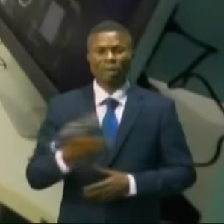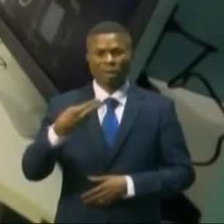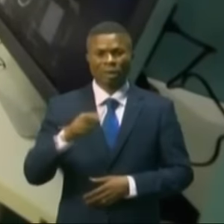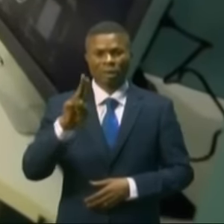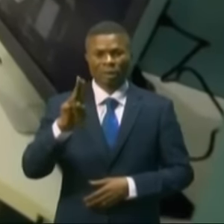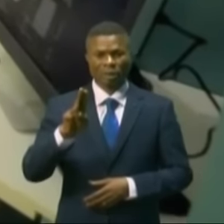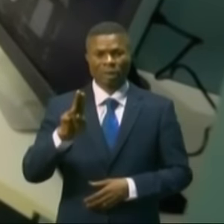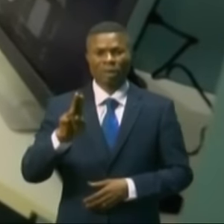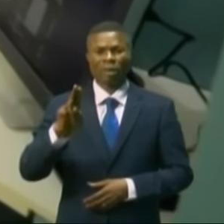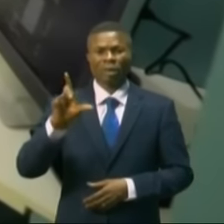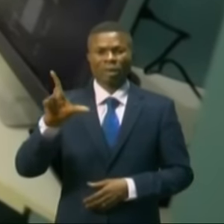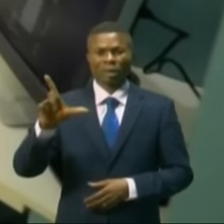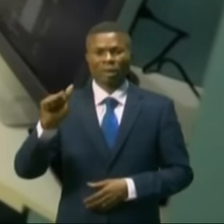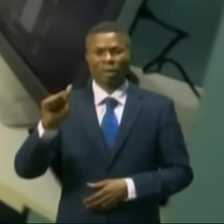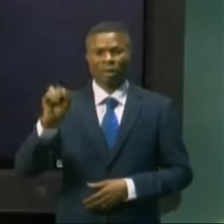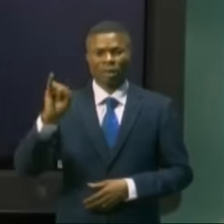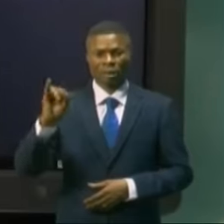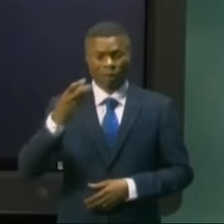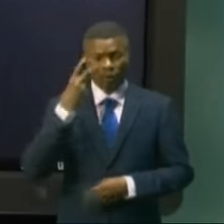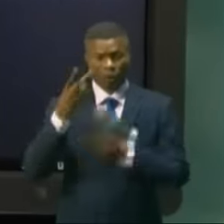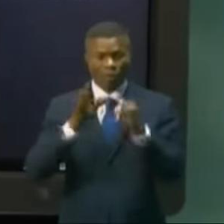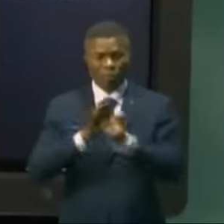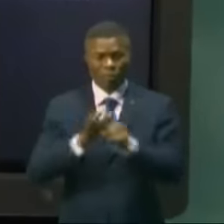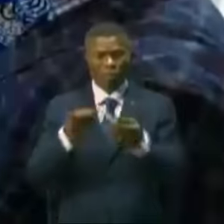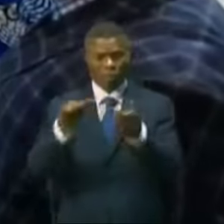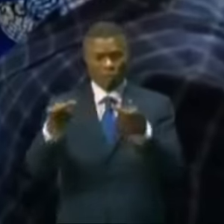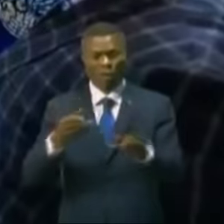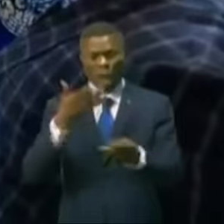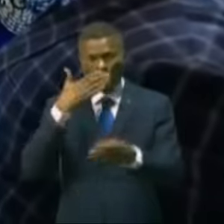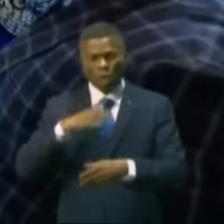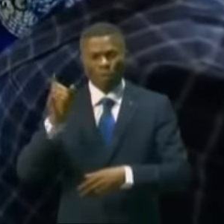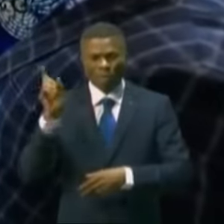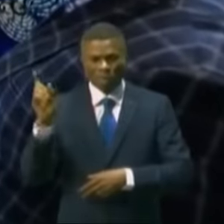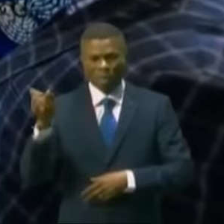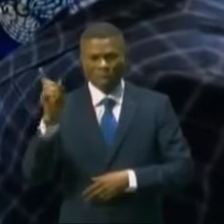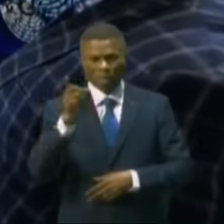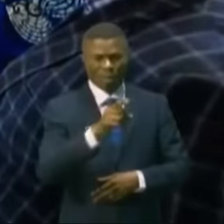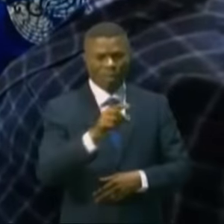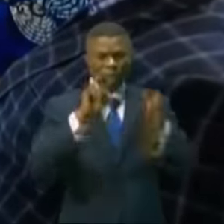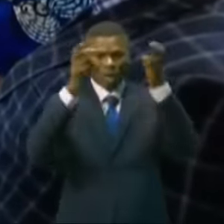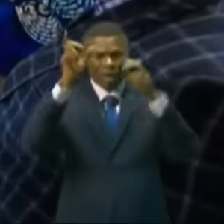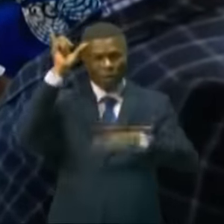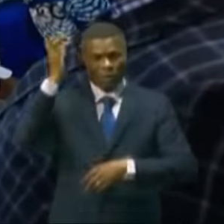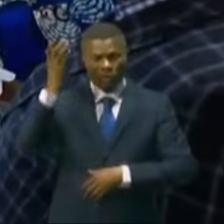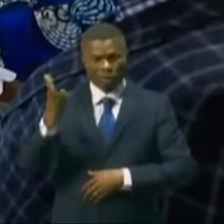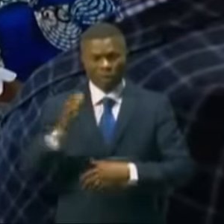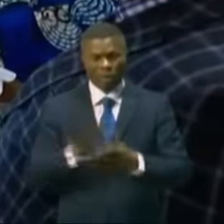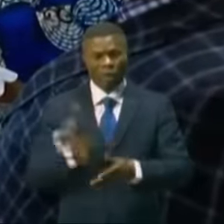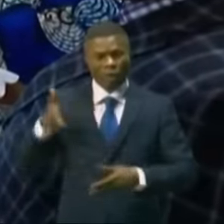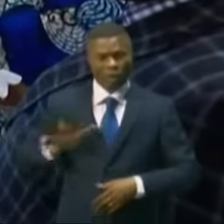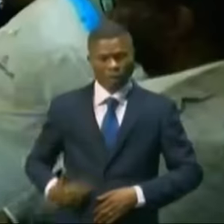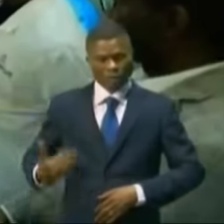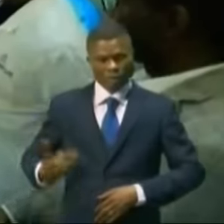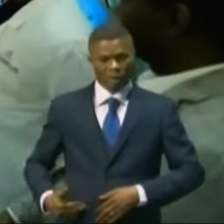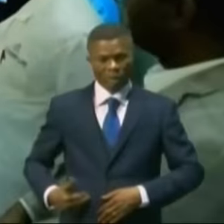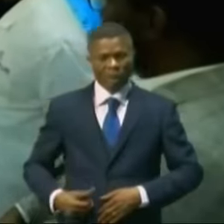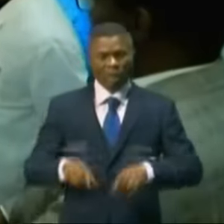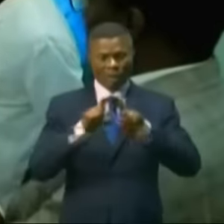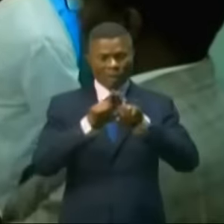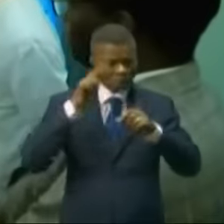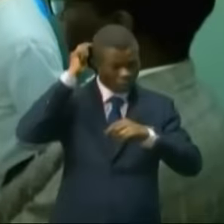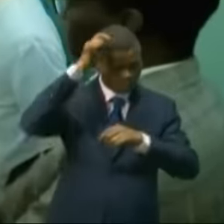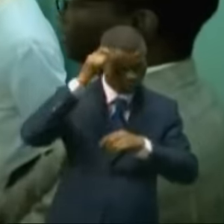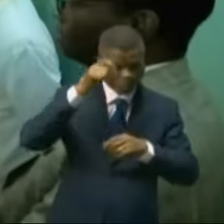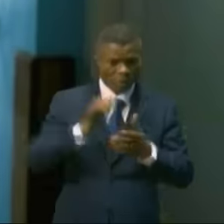avec attention les différents services offerts par les cliniques universitaires de Lubumbashi. De la chirurgie à la néonatologie, en passant